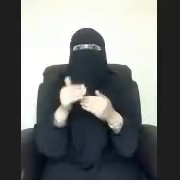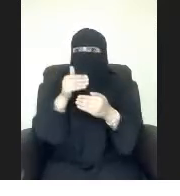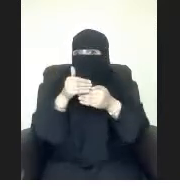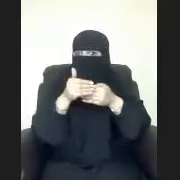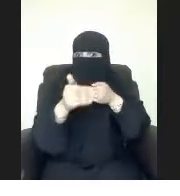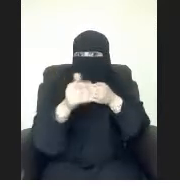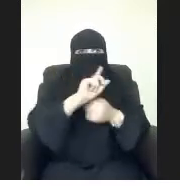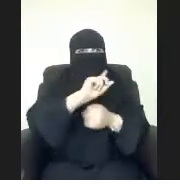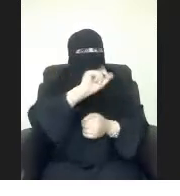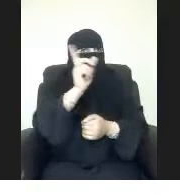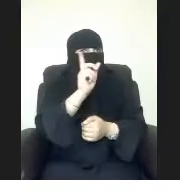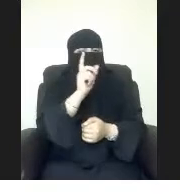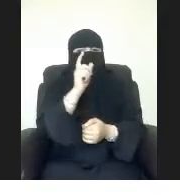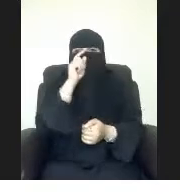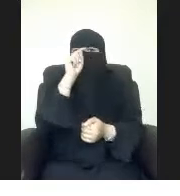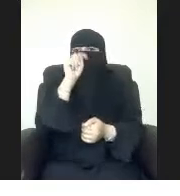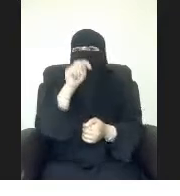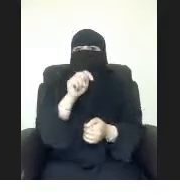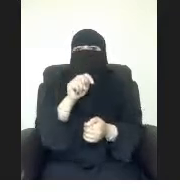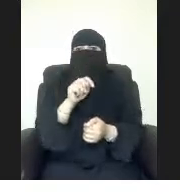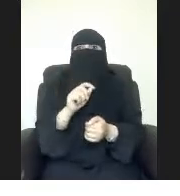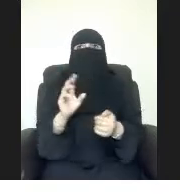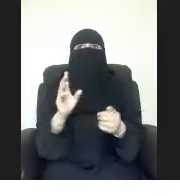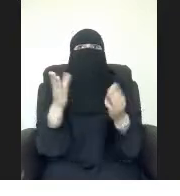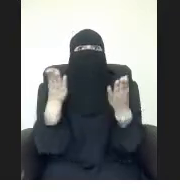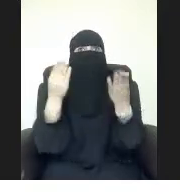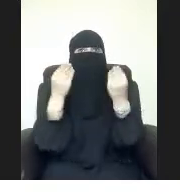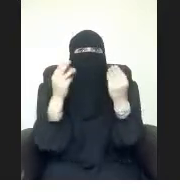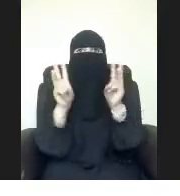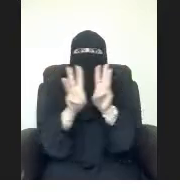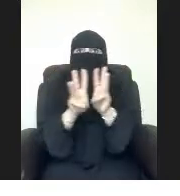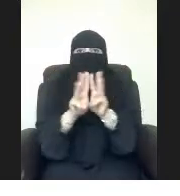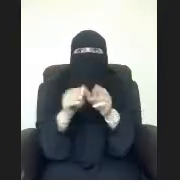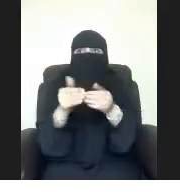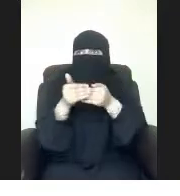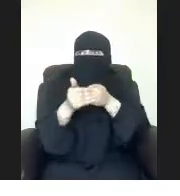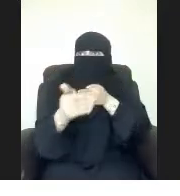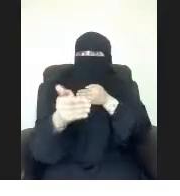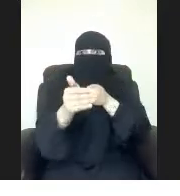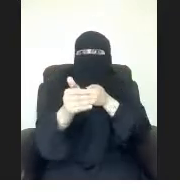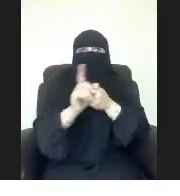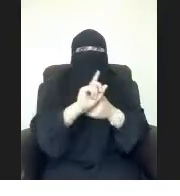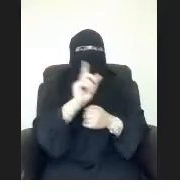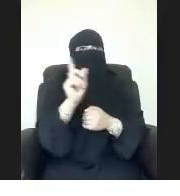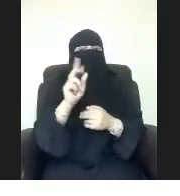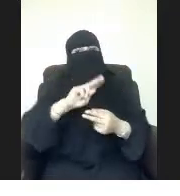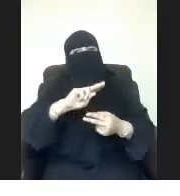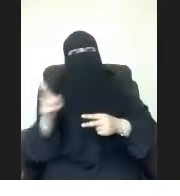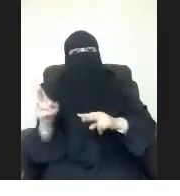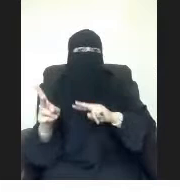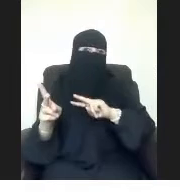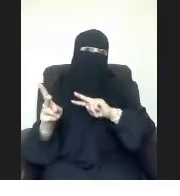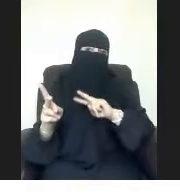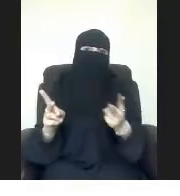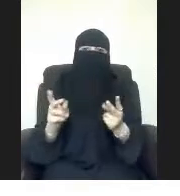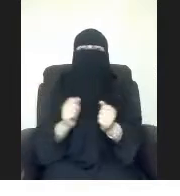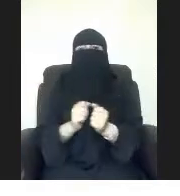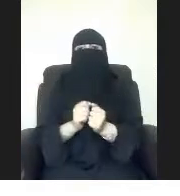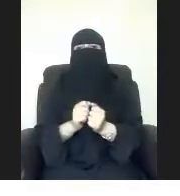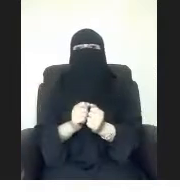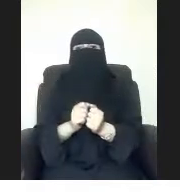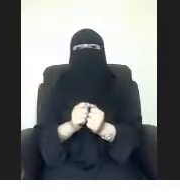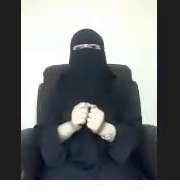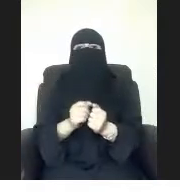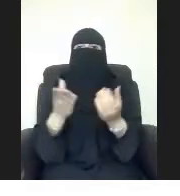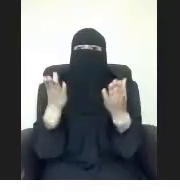كبير الحقيقة. ليس كل تعليم إلكتروني تعليم عن بعد، وليس كل تعليم عن بعد أيضا تعليم إلكتروني. يعني كان التعليم عن